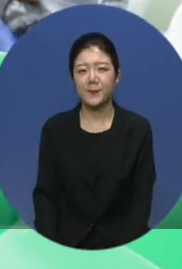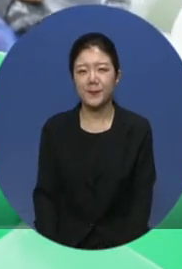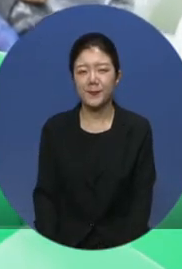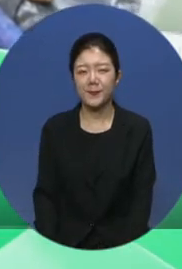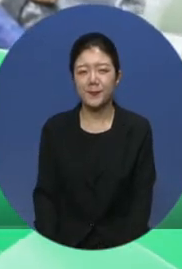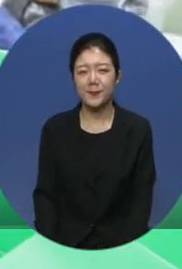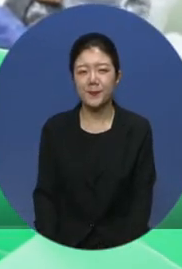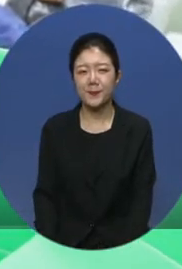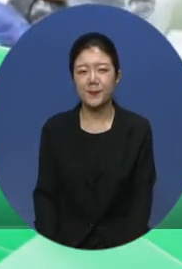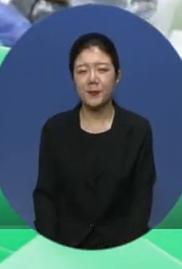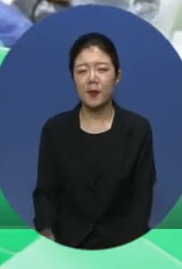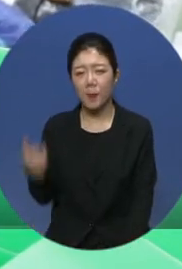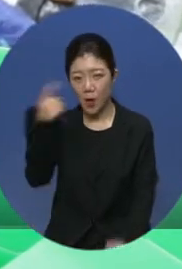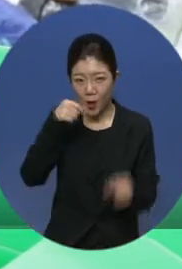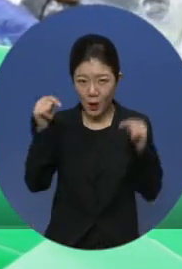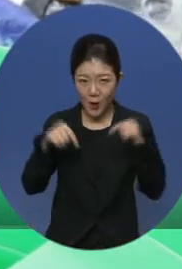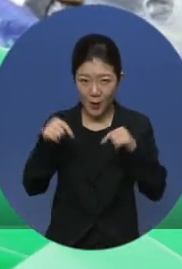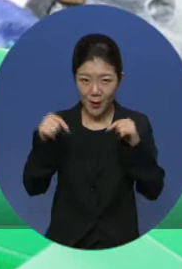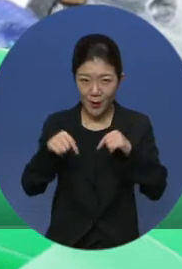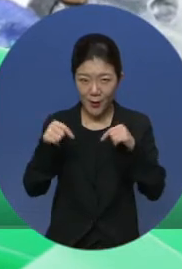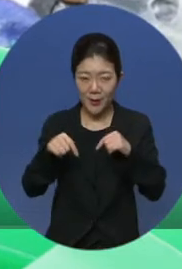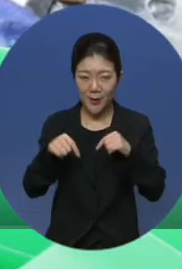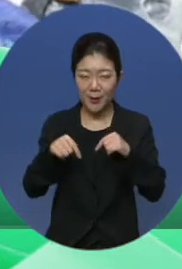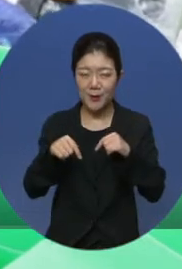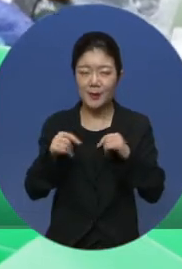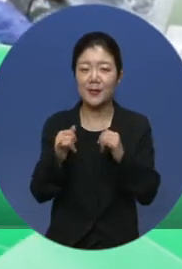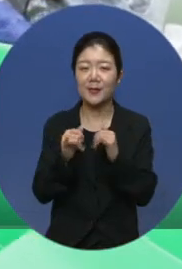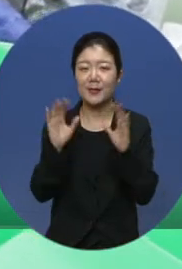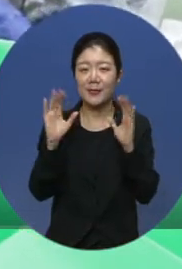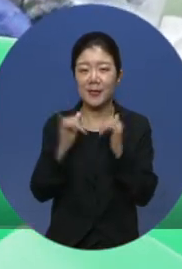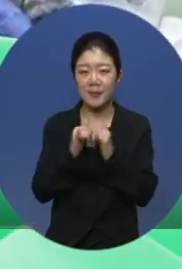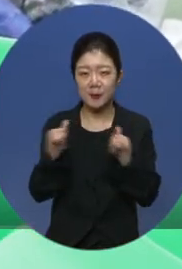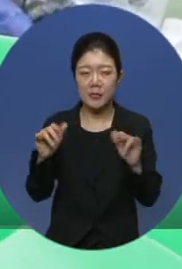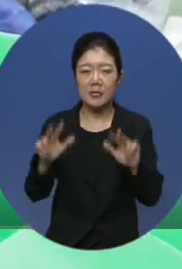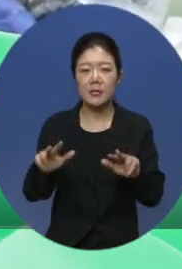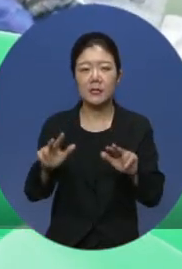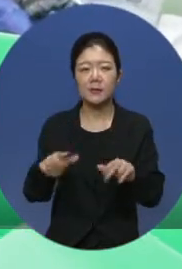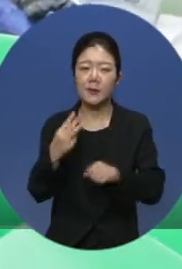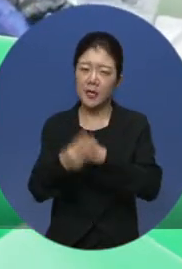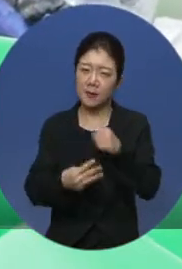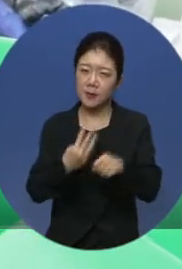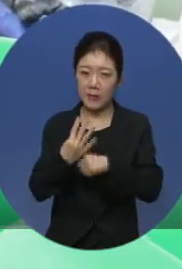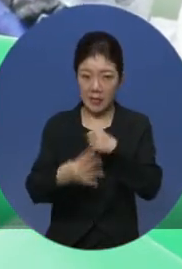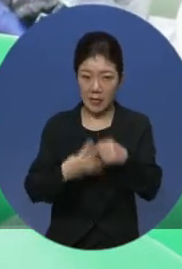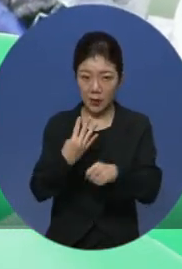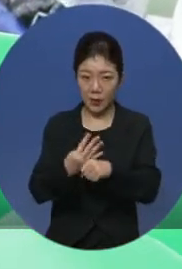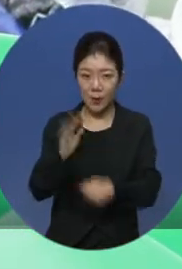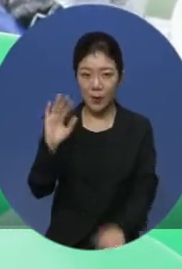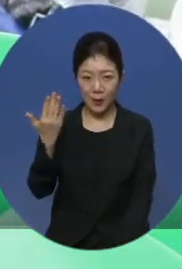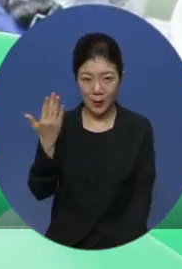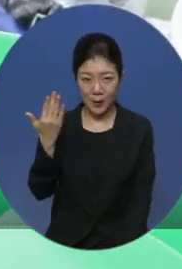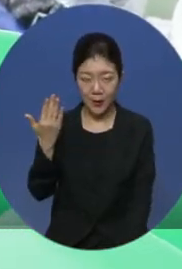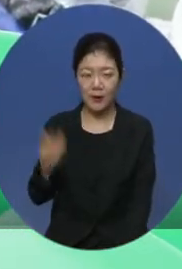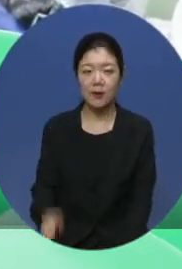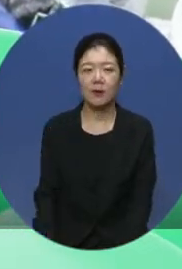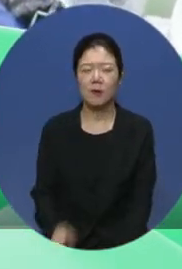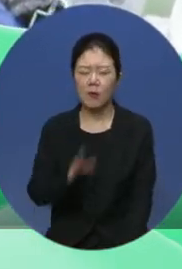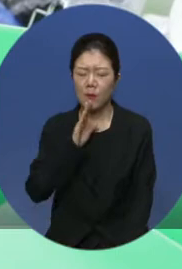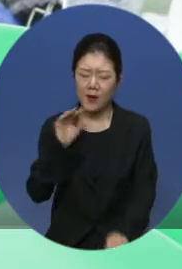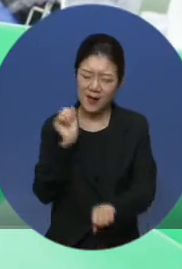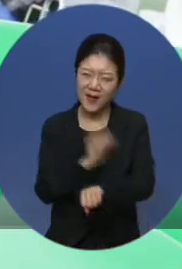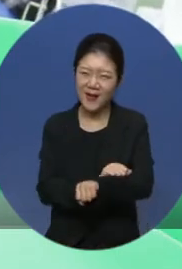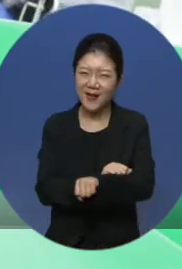제일 처음에 아이들 면접 보고 했던 아이들이 지금 다 4년째 됐잖아요. 굉장히